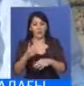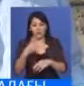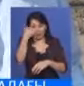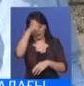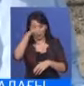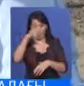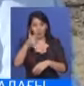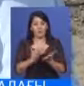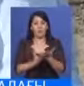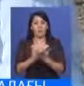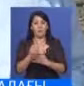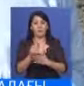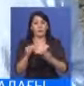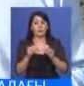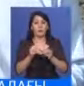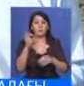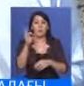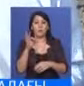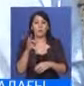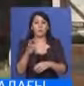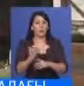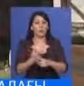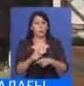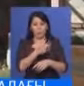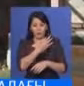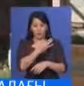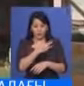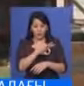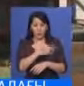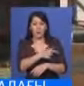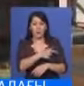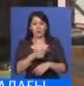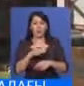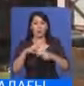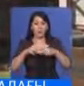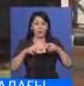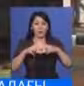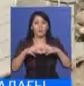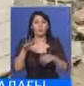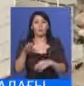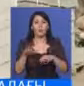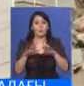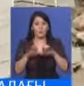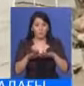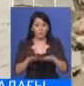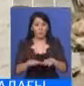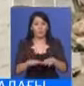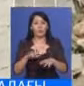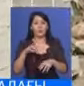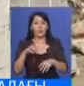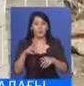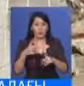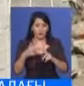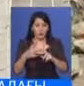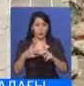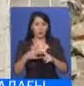алғашқы жарнаның көлемі 10% болмақ. Өте тиімді. Сондай халық қалаулысы тұрғызылып жатқан 500 орынға шақталған 3 қабатты жаңы Қазақ